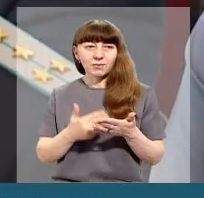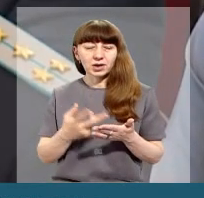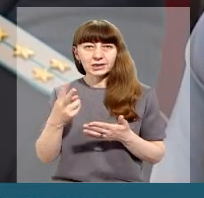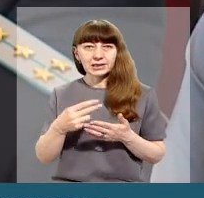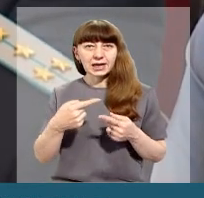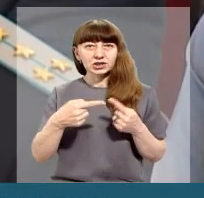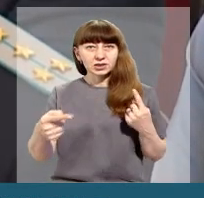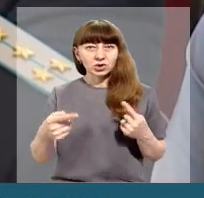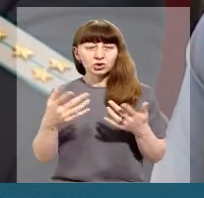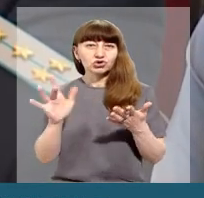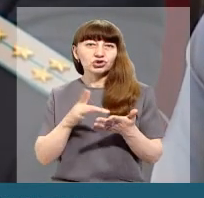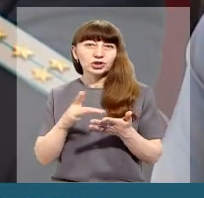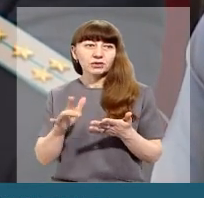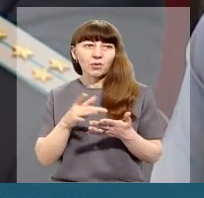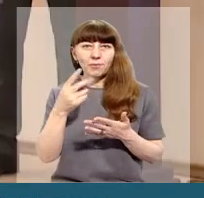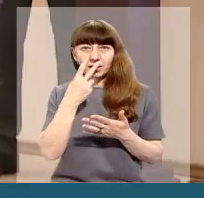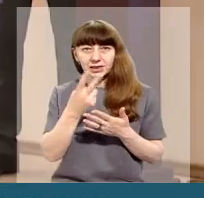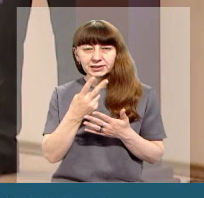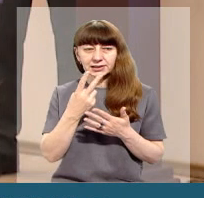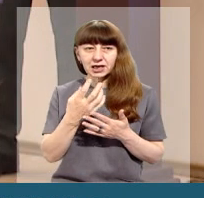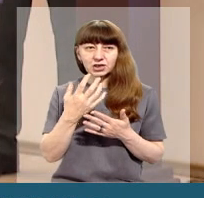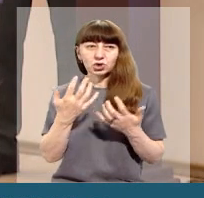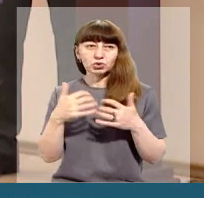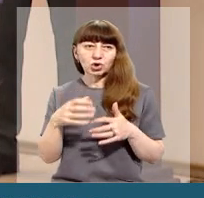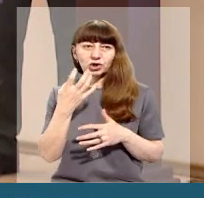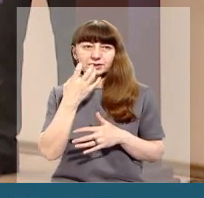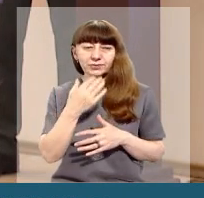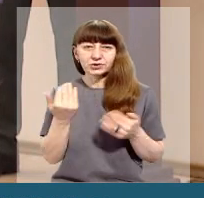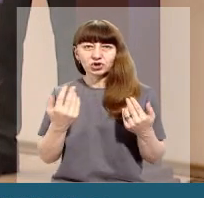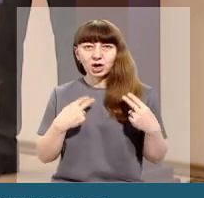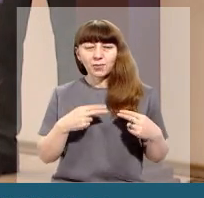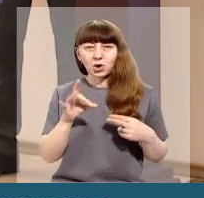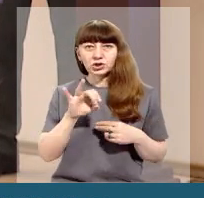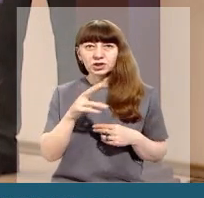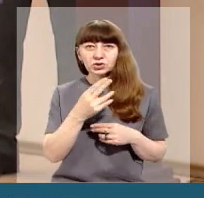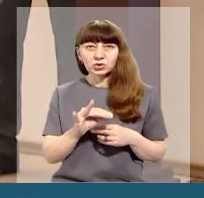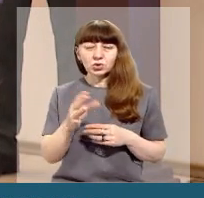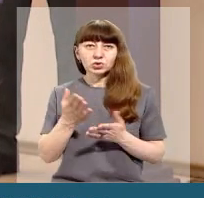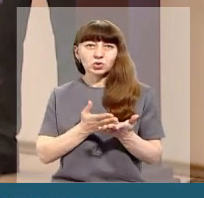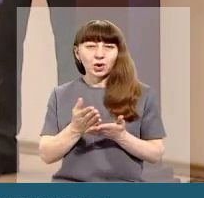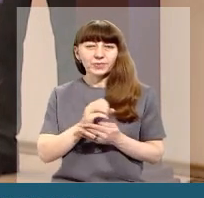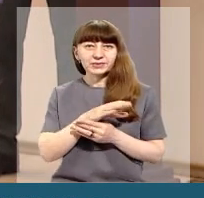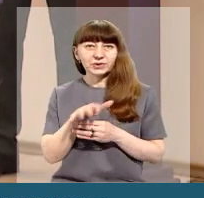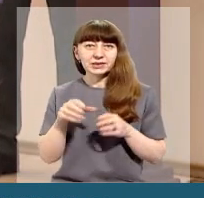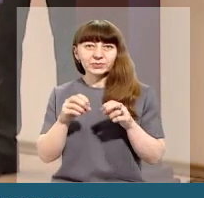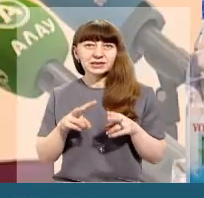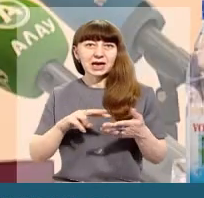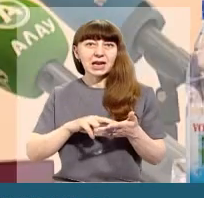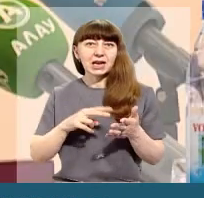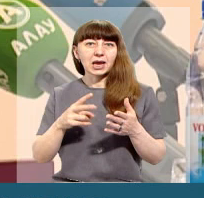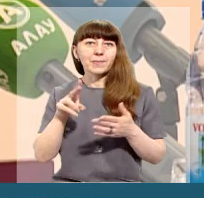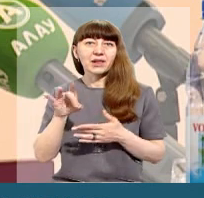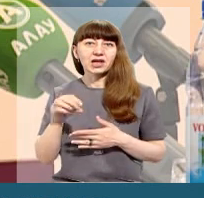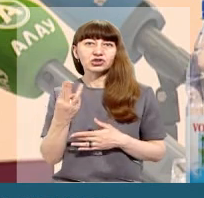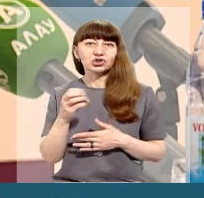дистанционного считывания показаний приборов учета тепла. Теперь работники абонентской службы будут обеспечены специальными планшетами.